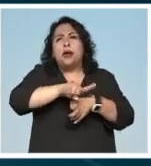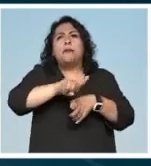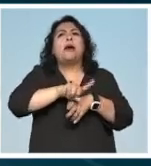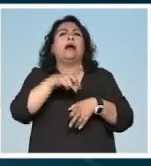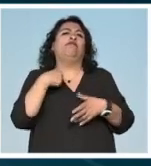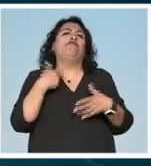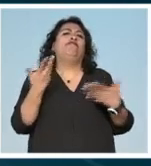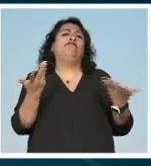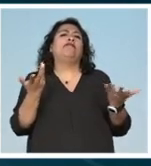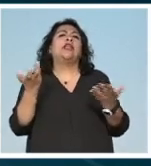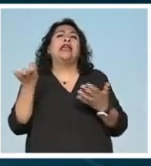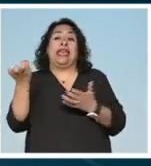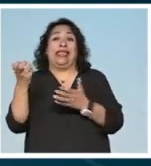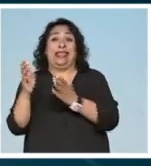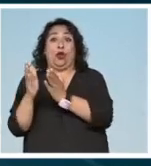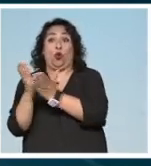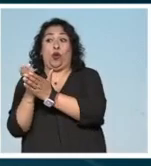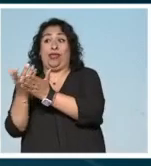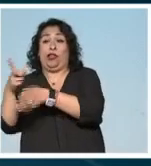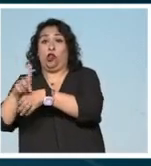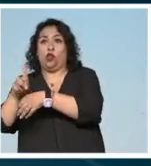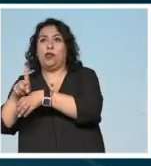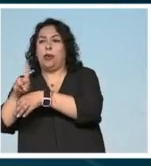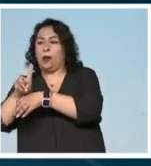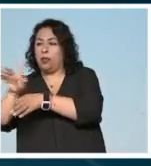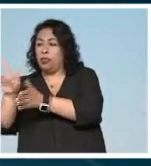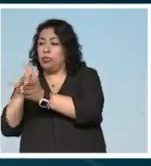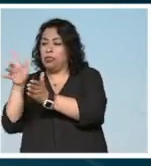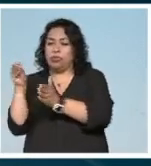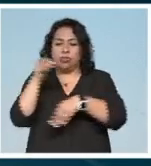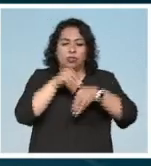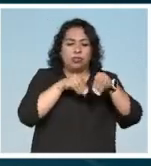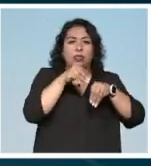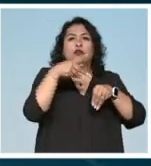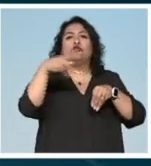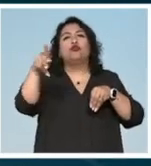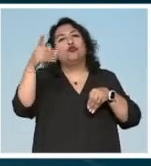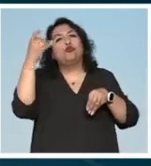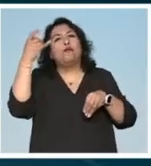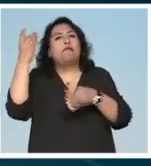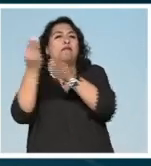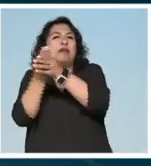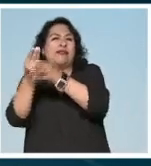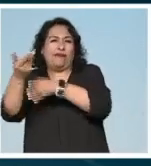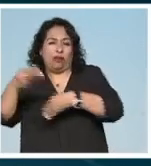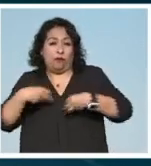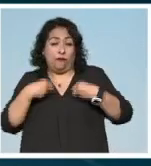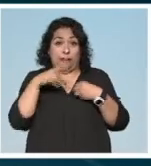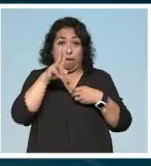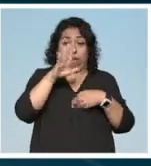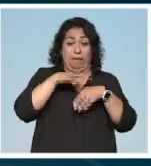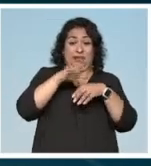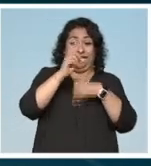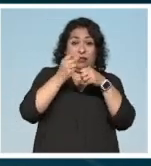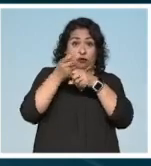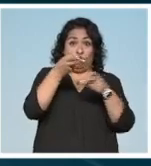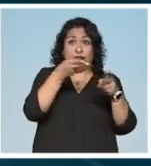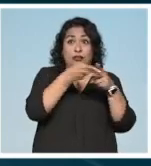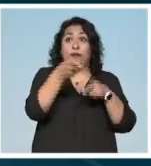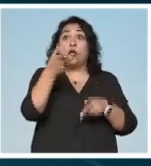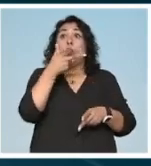suo diario e riesco quindi a ricostruire anche degli aspetti intimi. A más de 30 años de este asesinato,